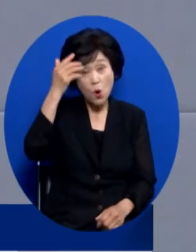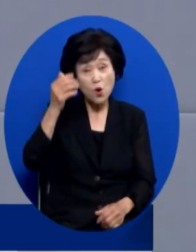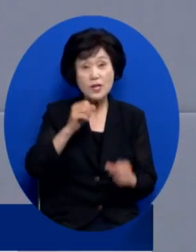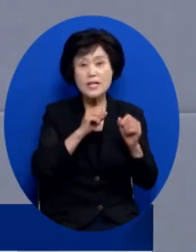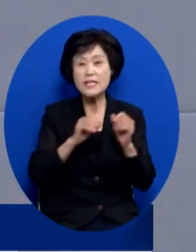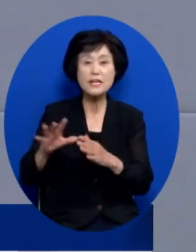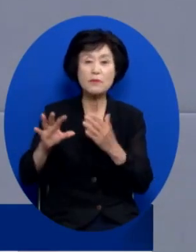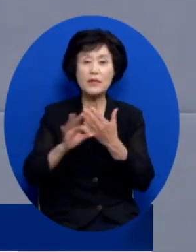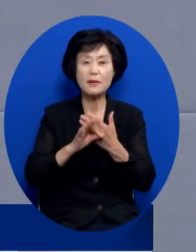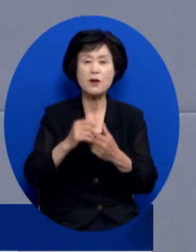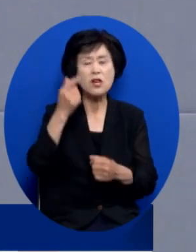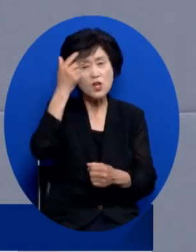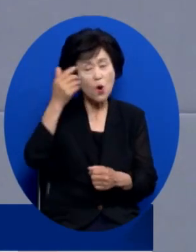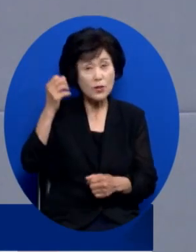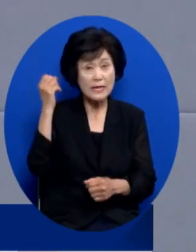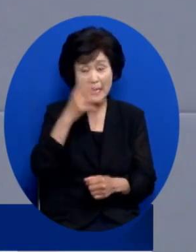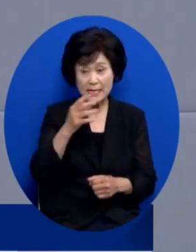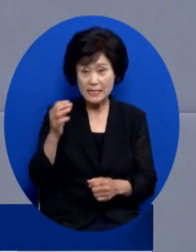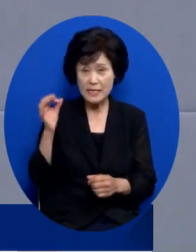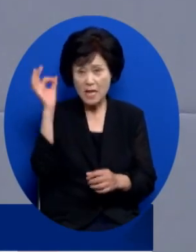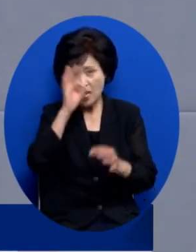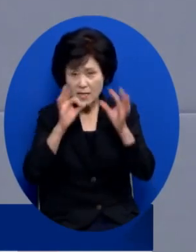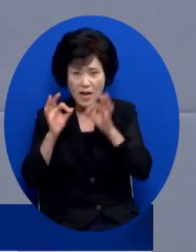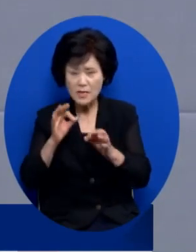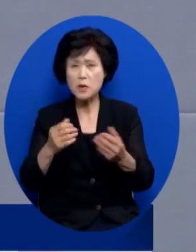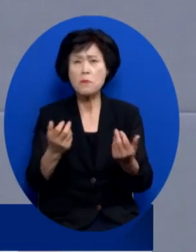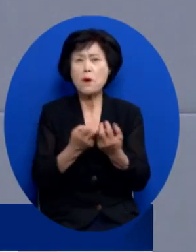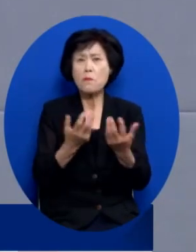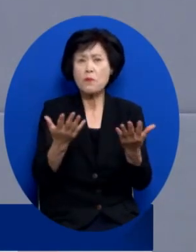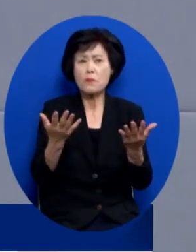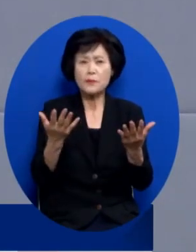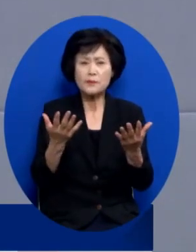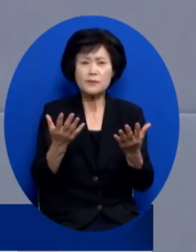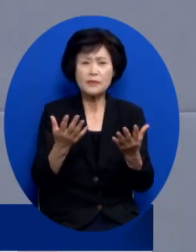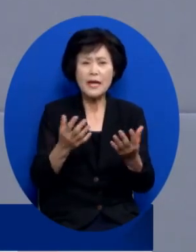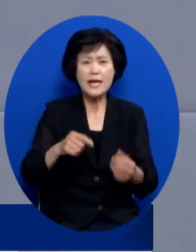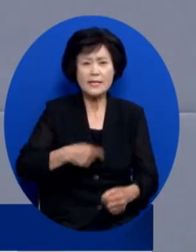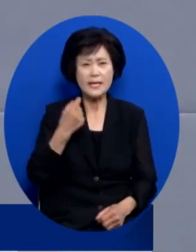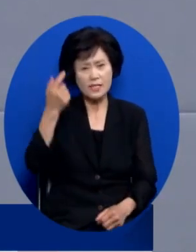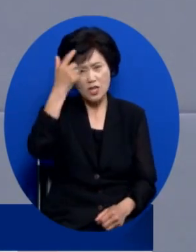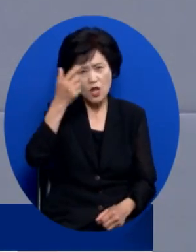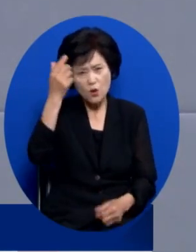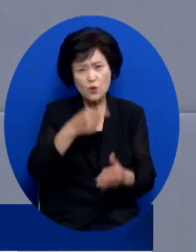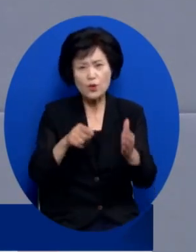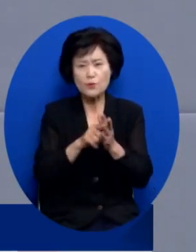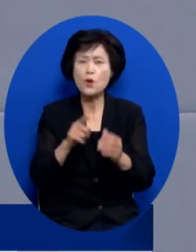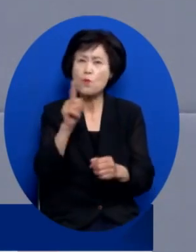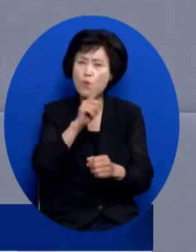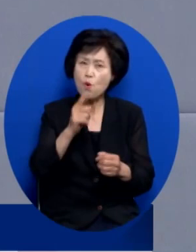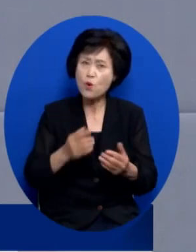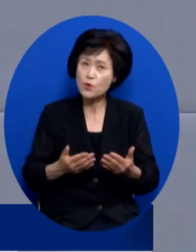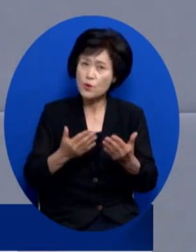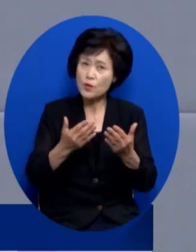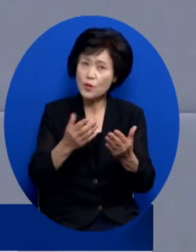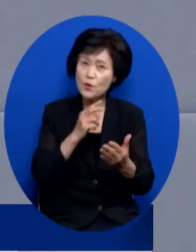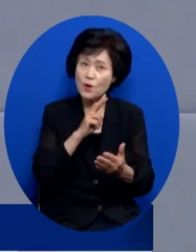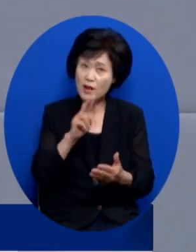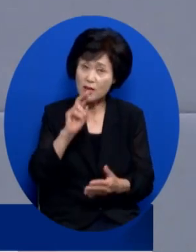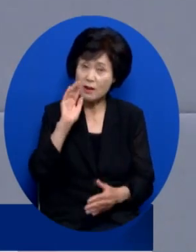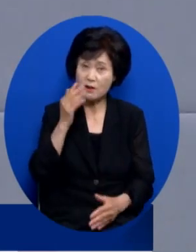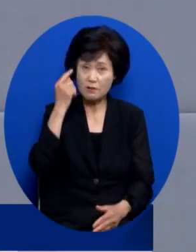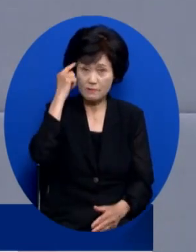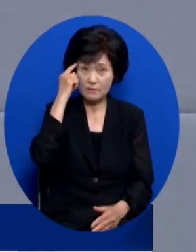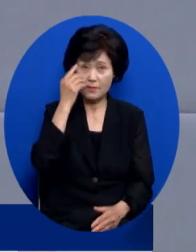back. 여러분, 영혼을 잃어버리면 그 영혼을 다시 찾을 도리가 없습니다. What will a man give in exchange for his soul? 자기의 영혼을 위해서